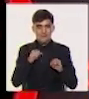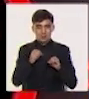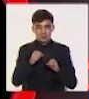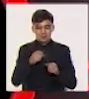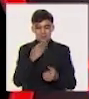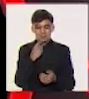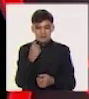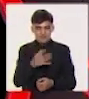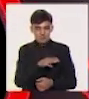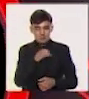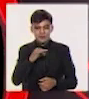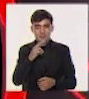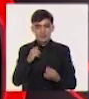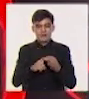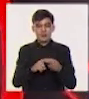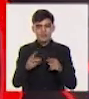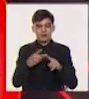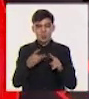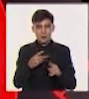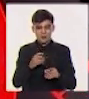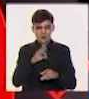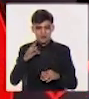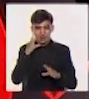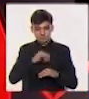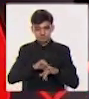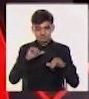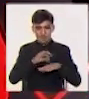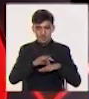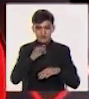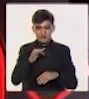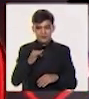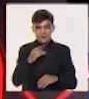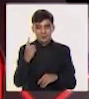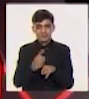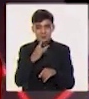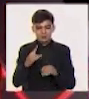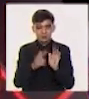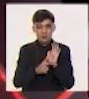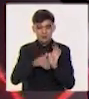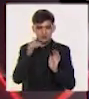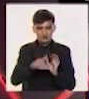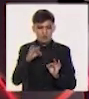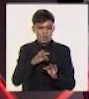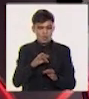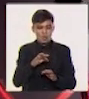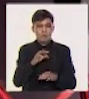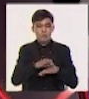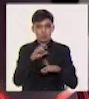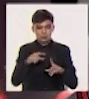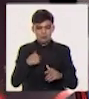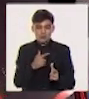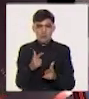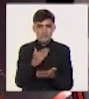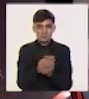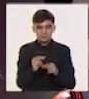ресми өкілі айтты. Коронавирустың екінші толқынында бір мезетте 70 мыңнан астам науқасты қабылдауға дайынбыз деген Бағдат